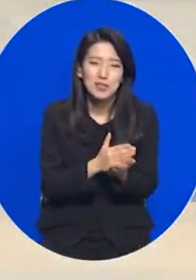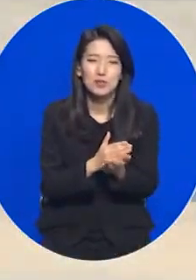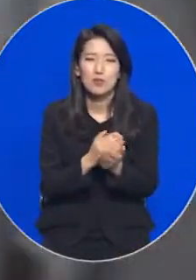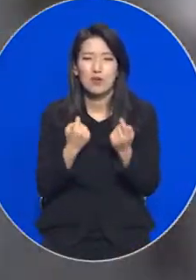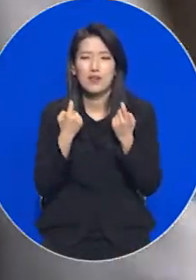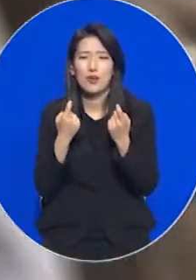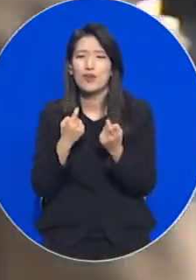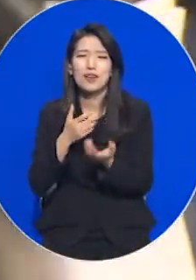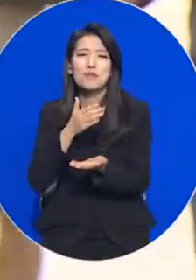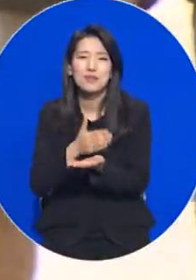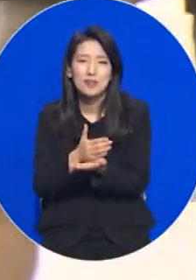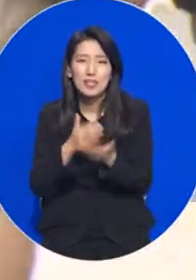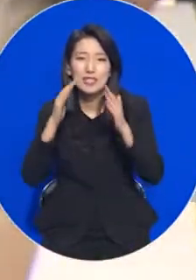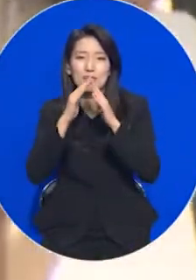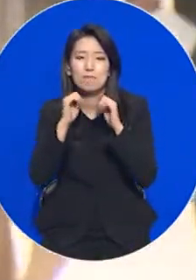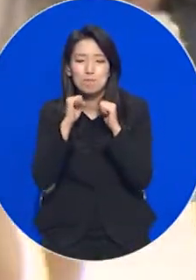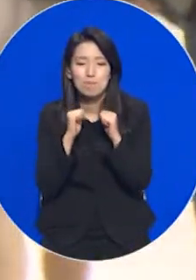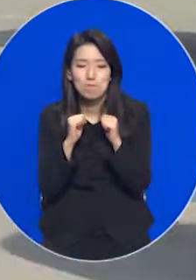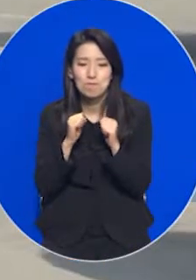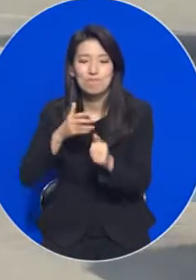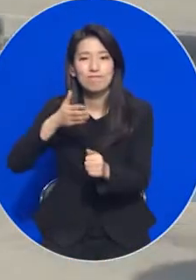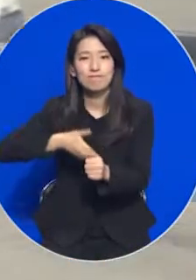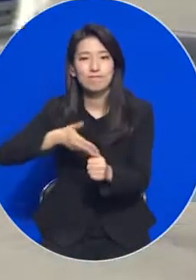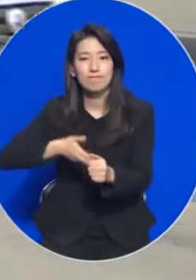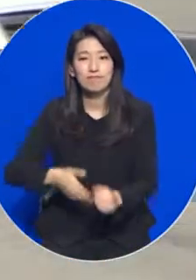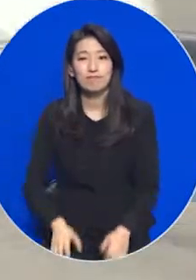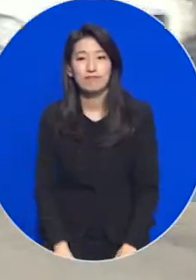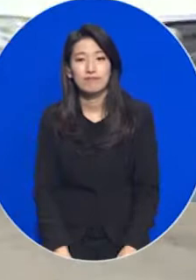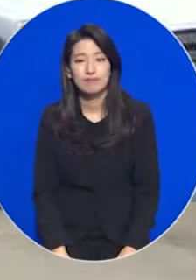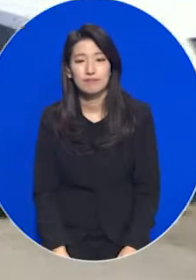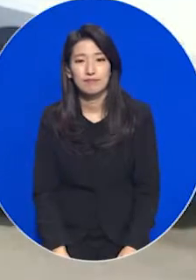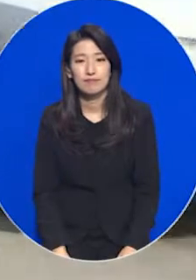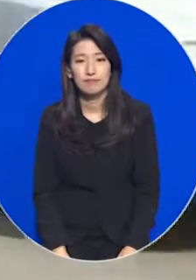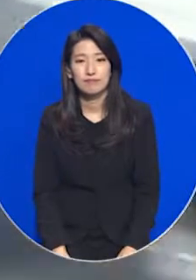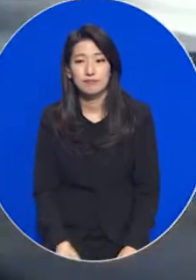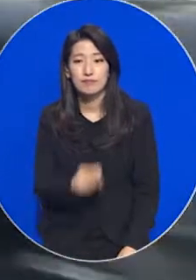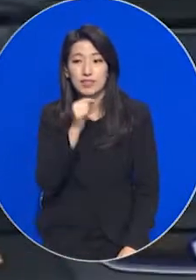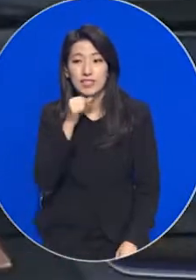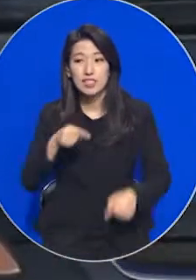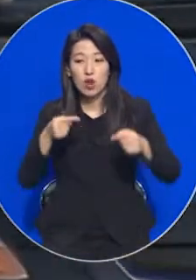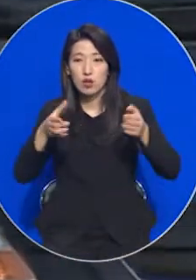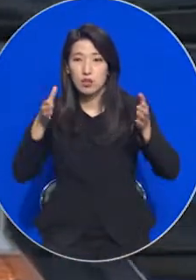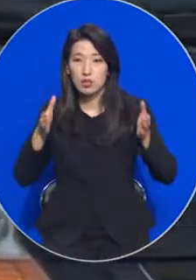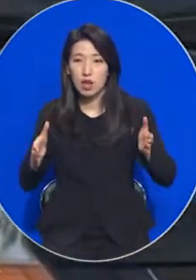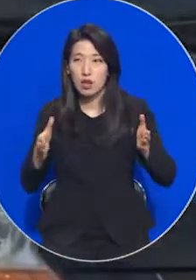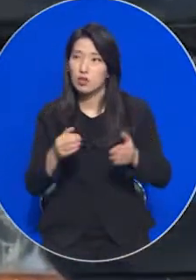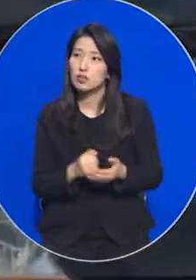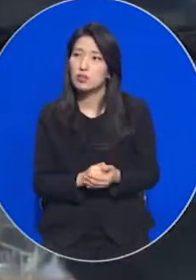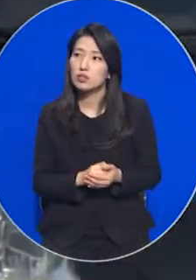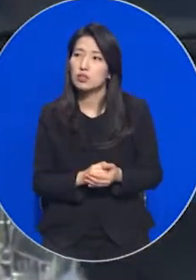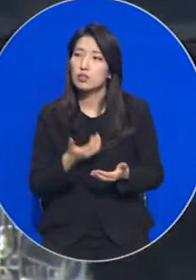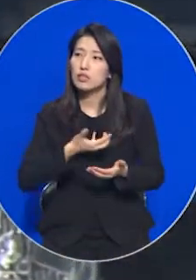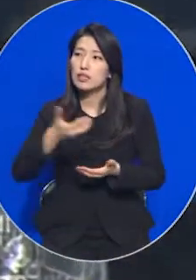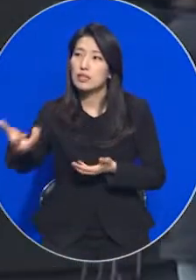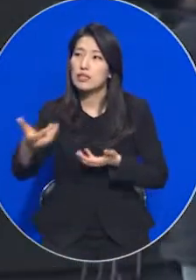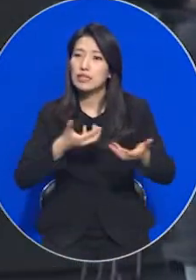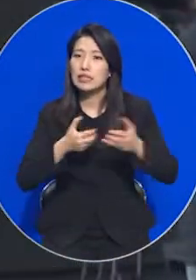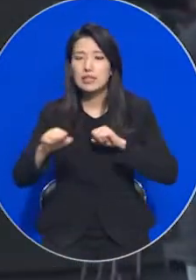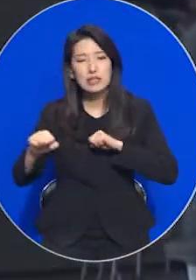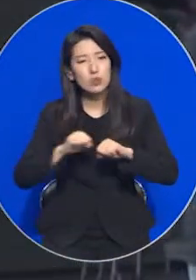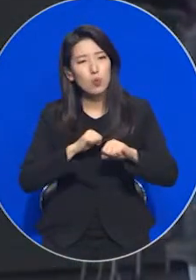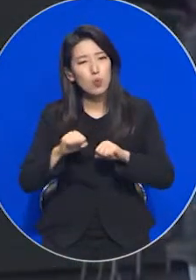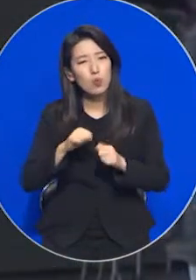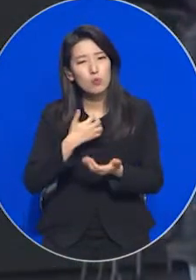10일부터 특별 교통 대책을 펼칩니다. 이번 설 연휴 동안 2,100만 명 이상, 하루 평균 430만